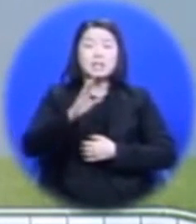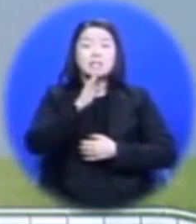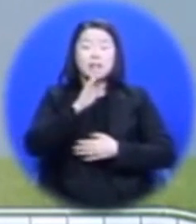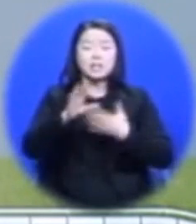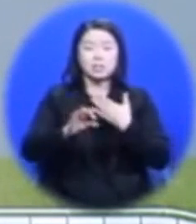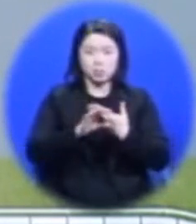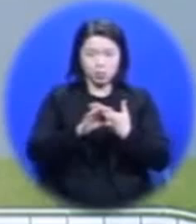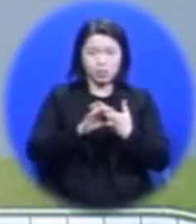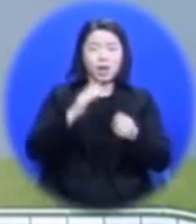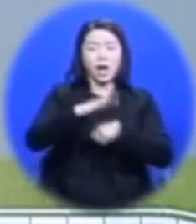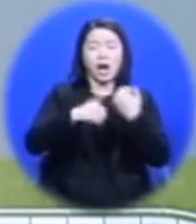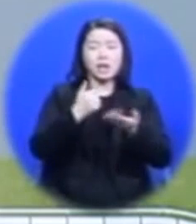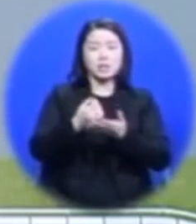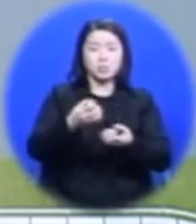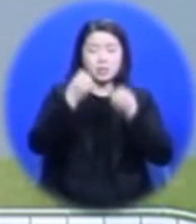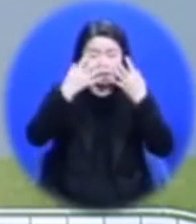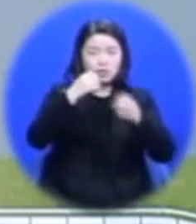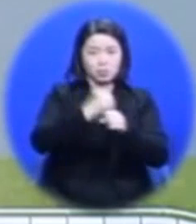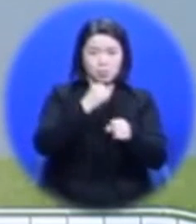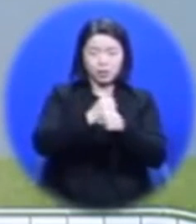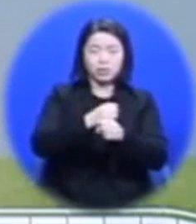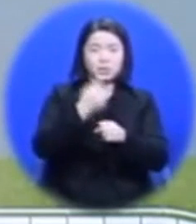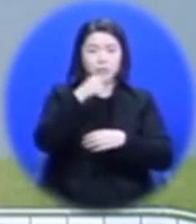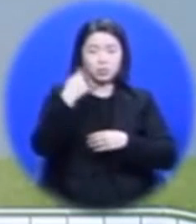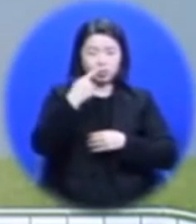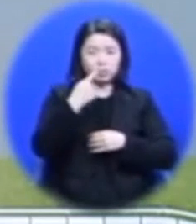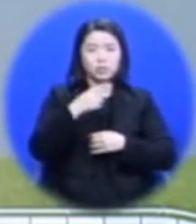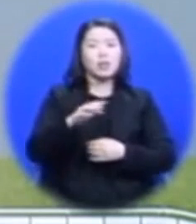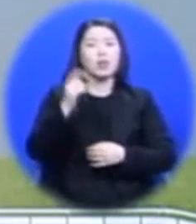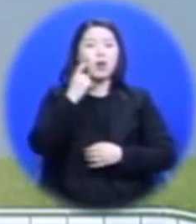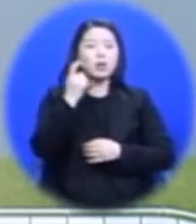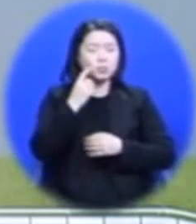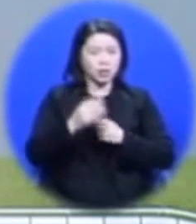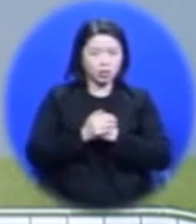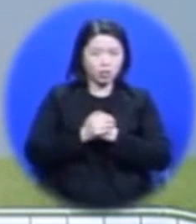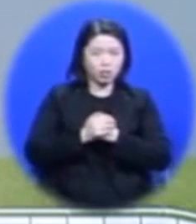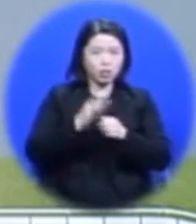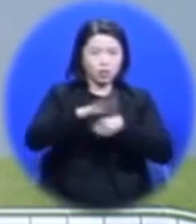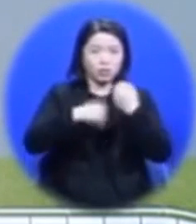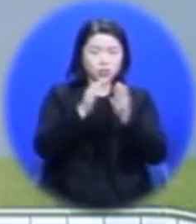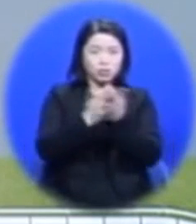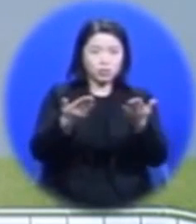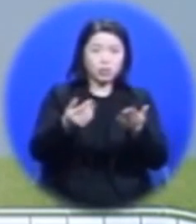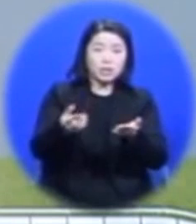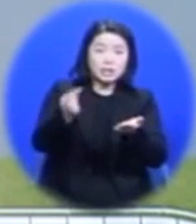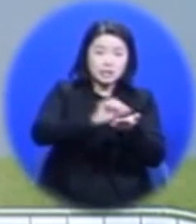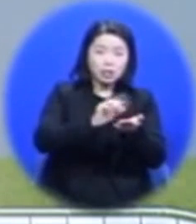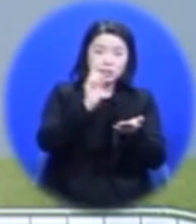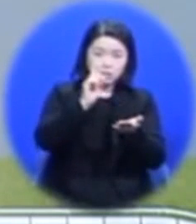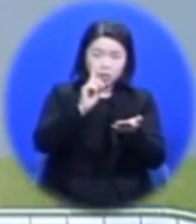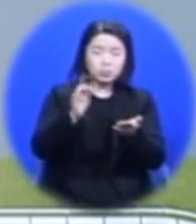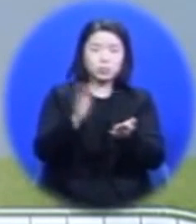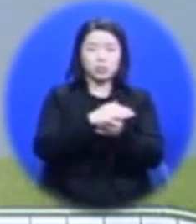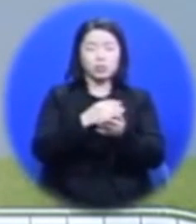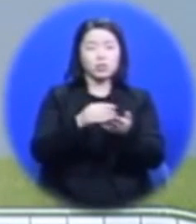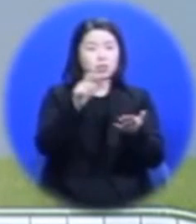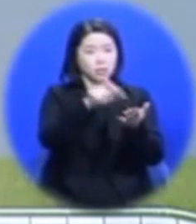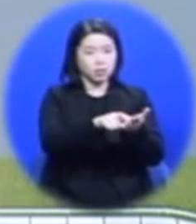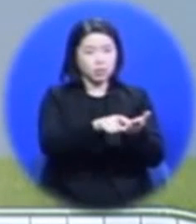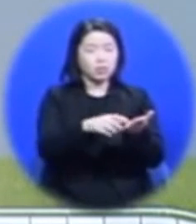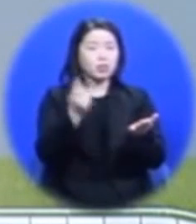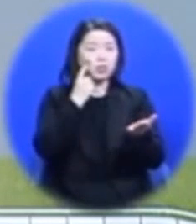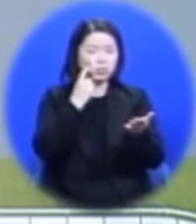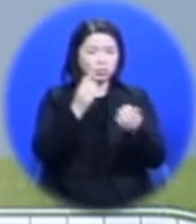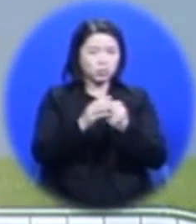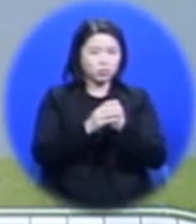것은 거짓말이죠. 성경에 첫 장부터 거짓말이 나와요. 성경이 사실이라고